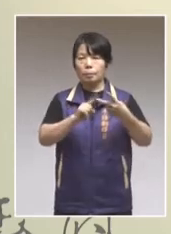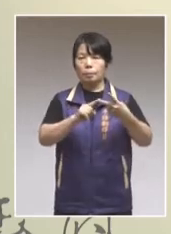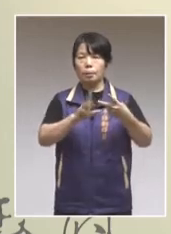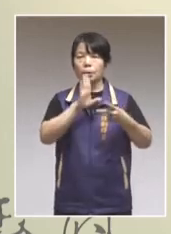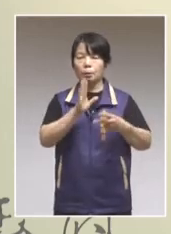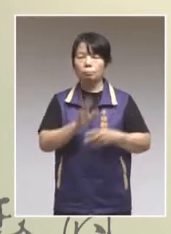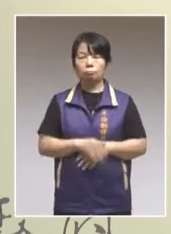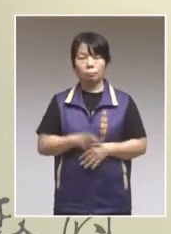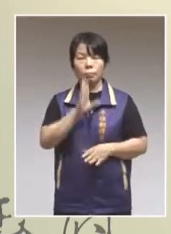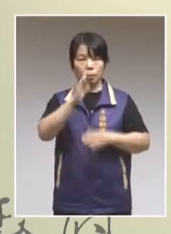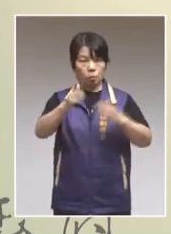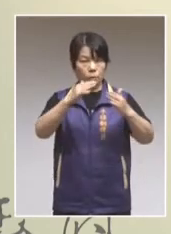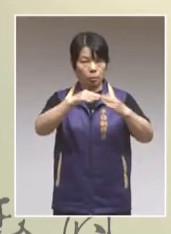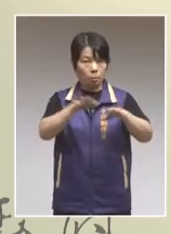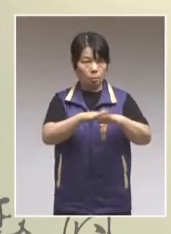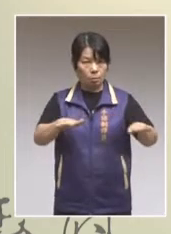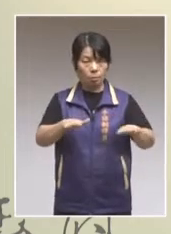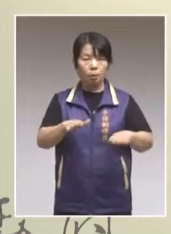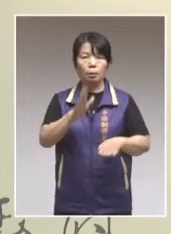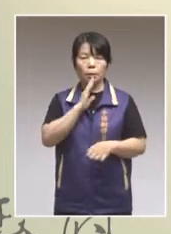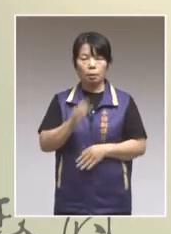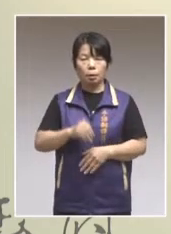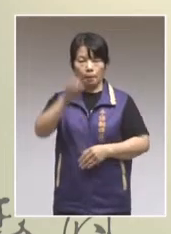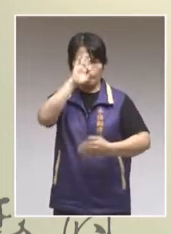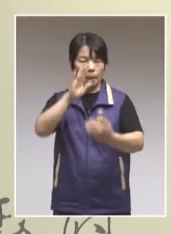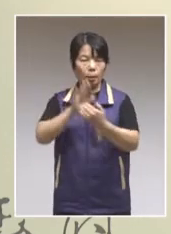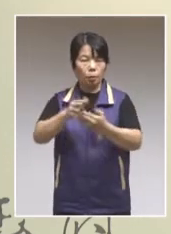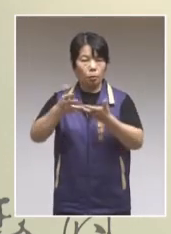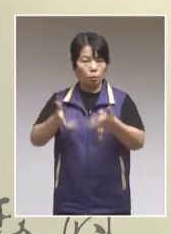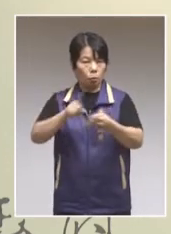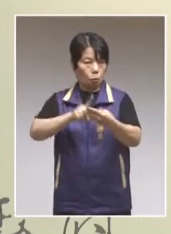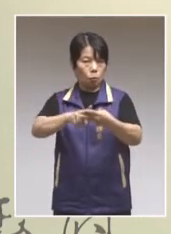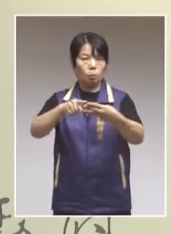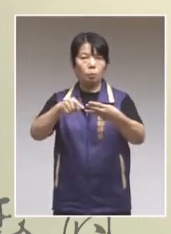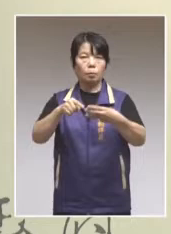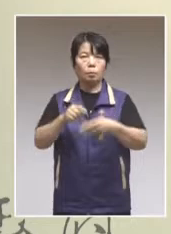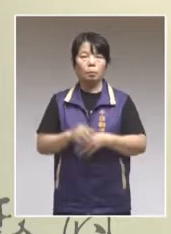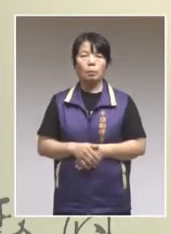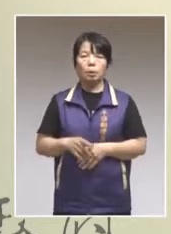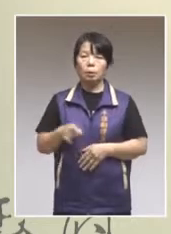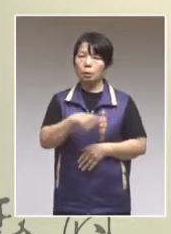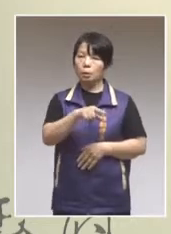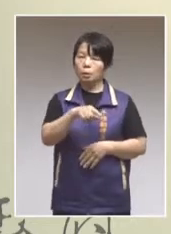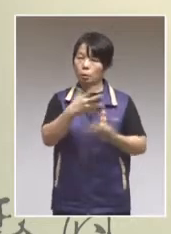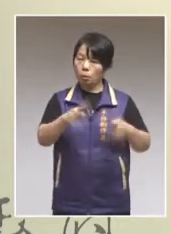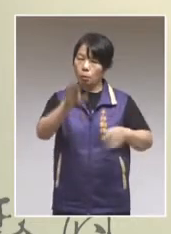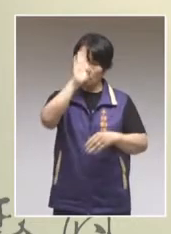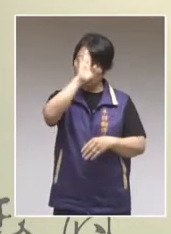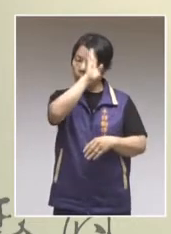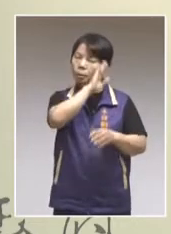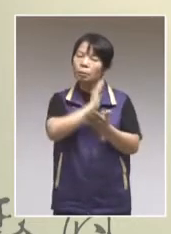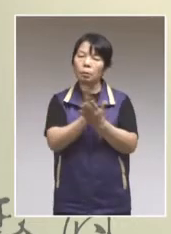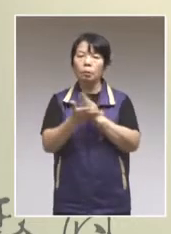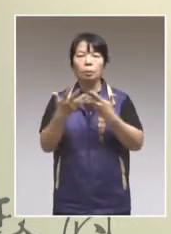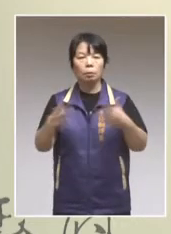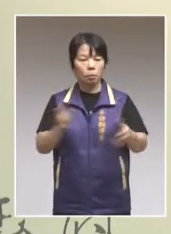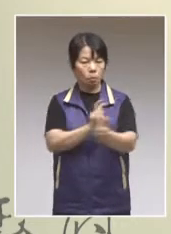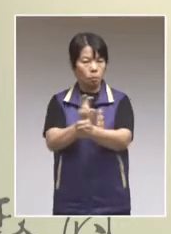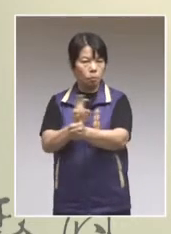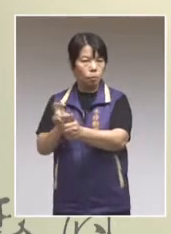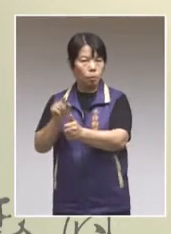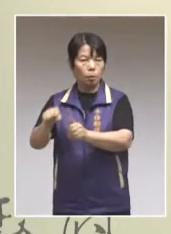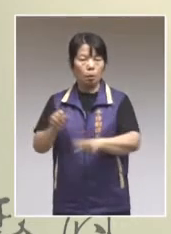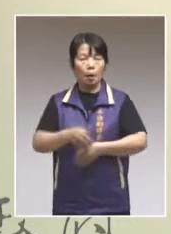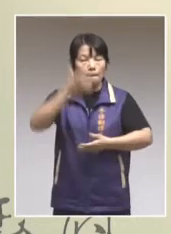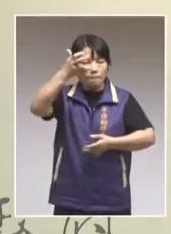当然在目前校园安全是我们防疫的一个重点，那在所很多的症状监测上面，包含